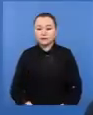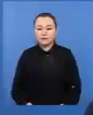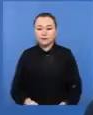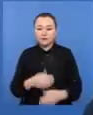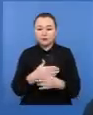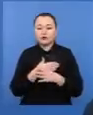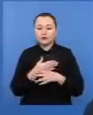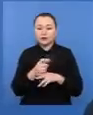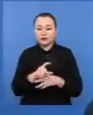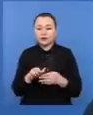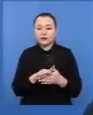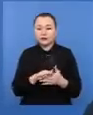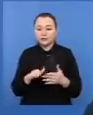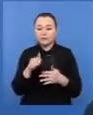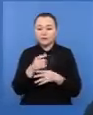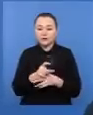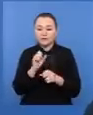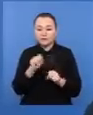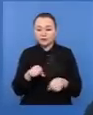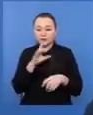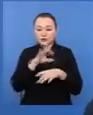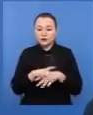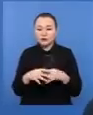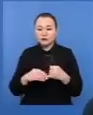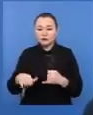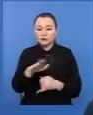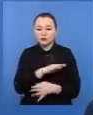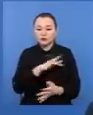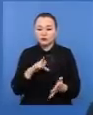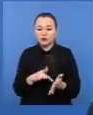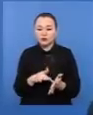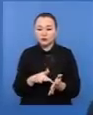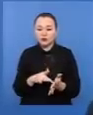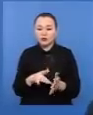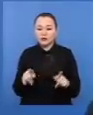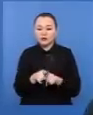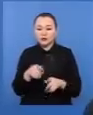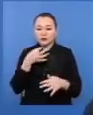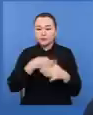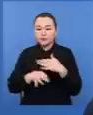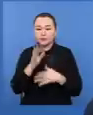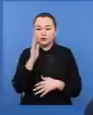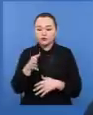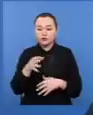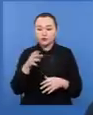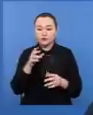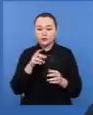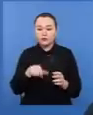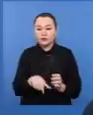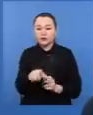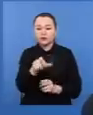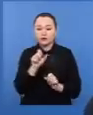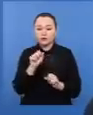помощью этих данных возможно определение зон притяжения в городе, также прогноз будущих маршрутов. И значит, мы